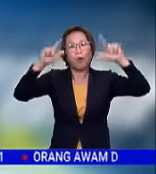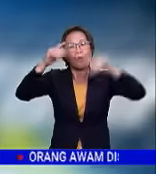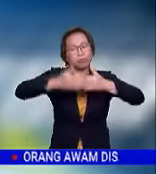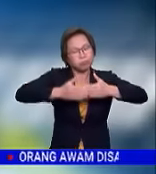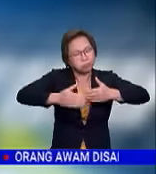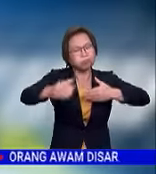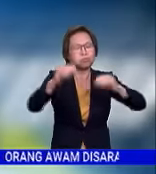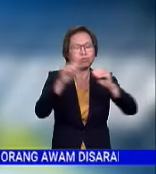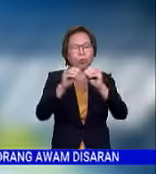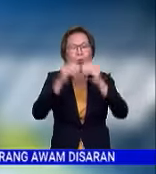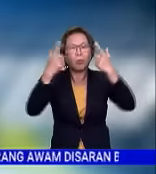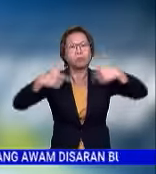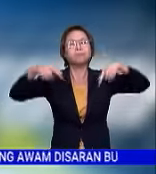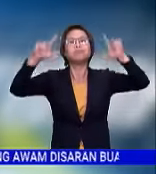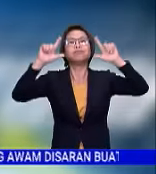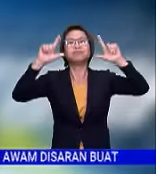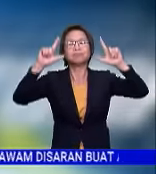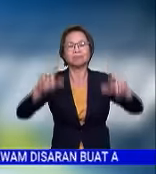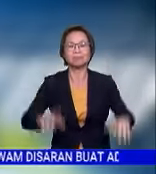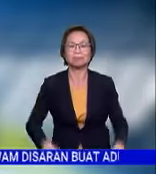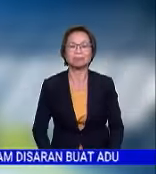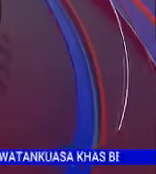ini.